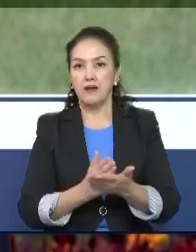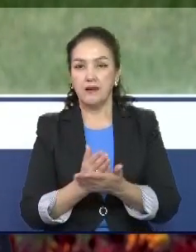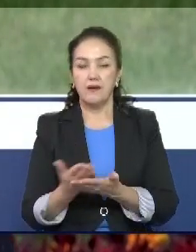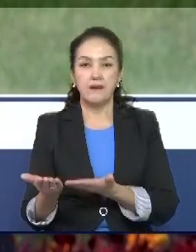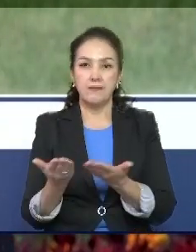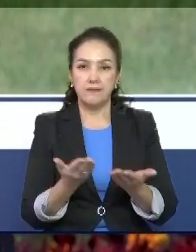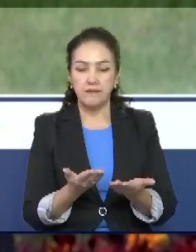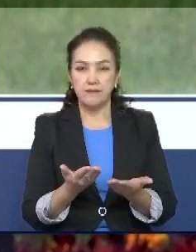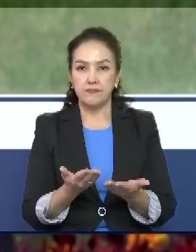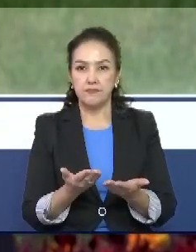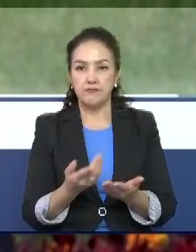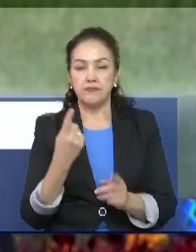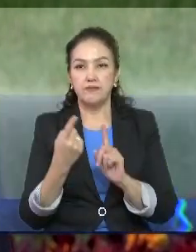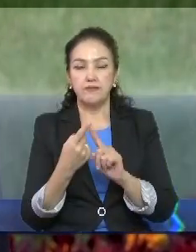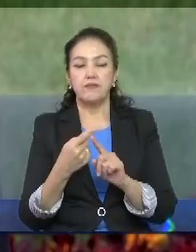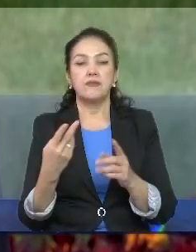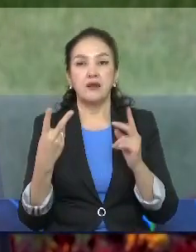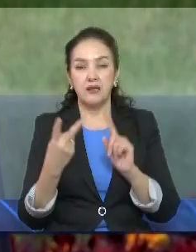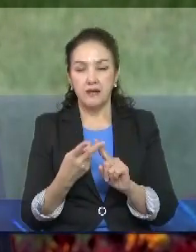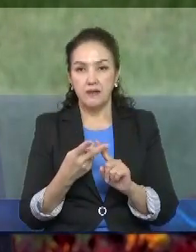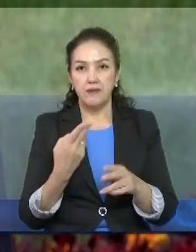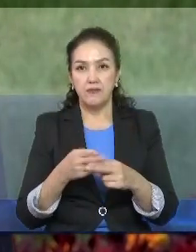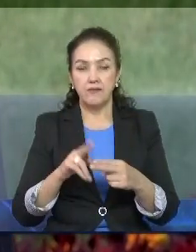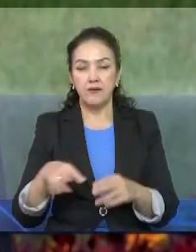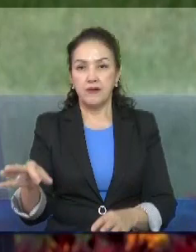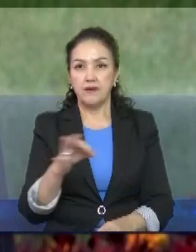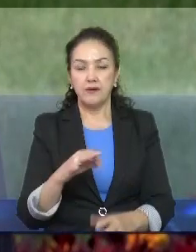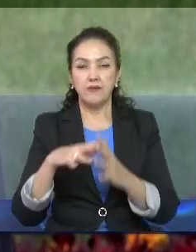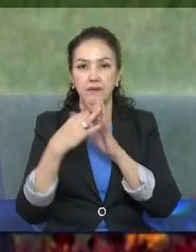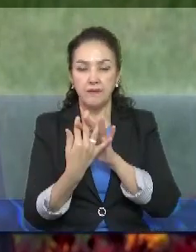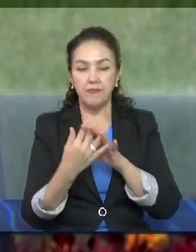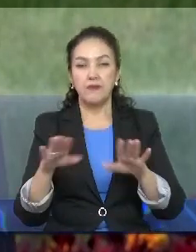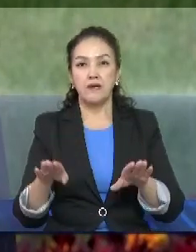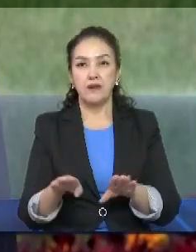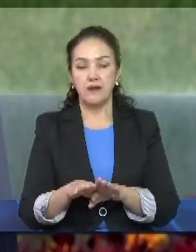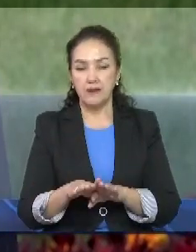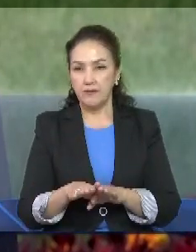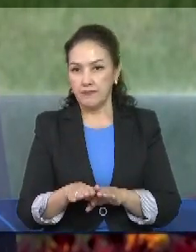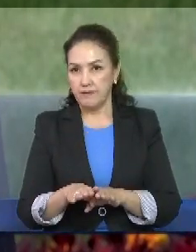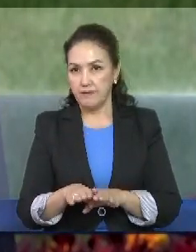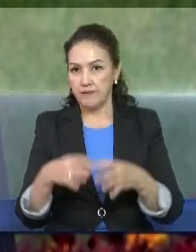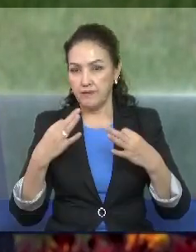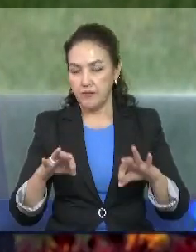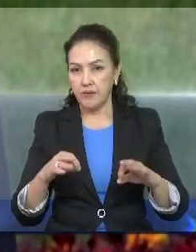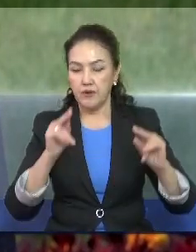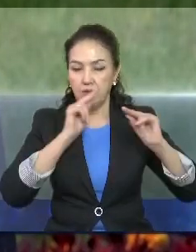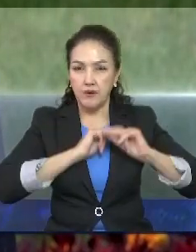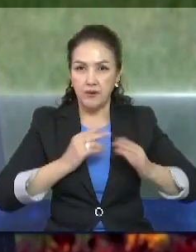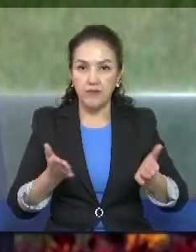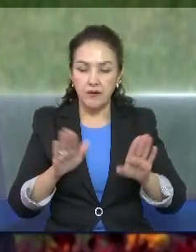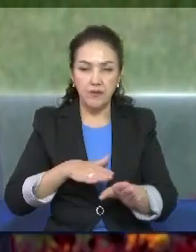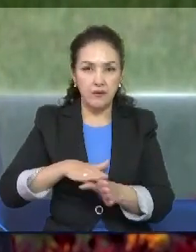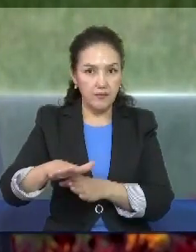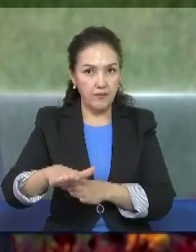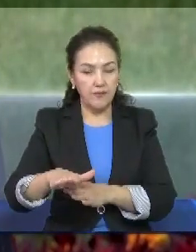тарту. Біріншіден, екіншіден осы аудандық және ауылдық деңгейдегі бос лауазымдардың орнын толтыру